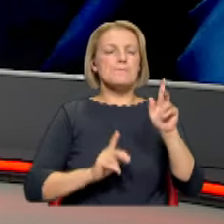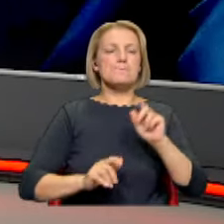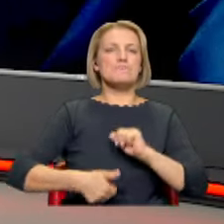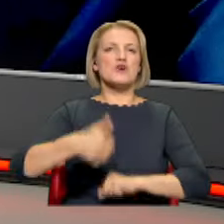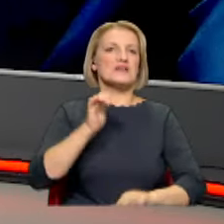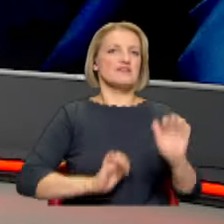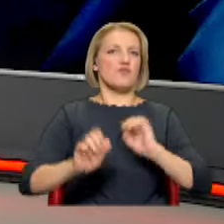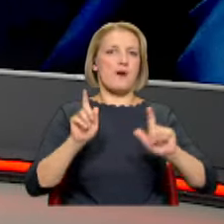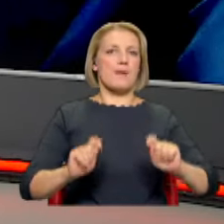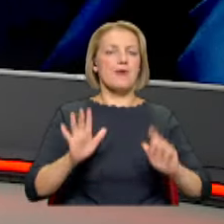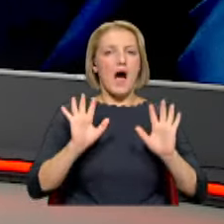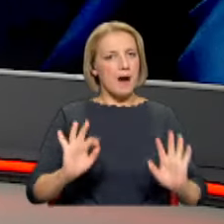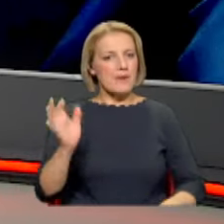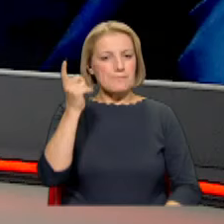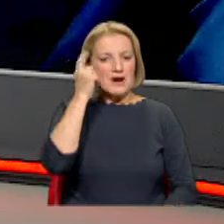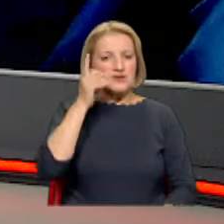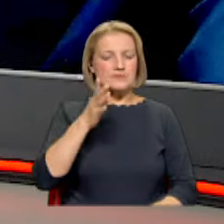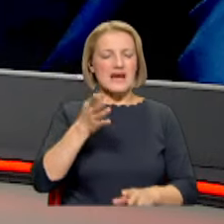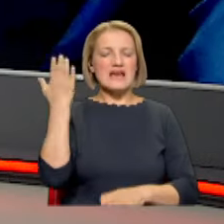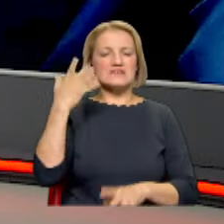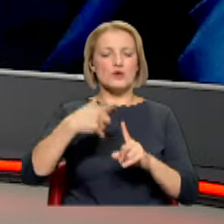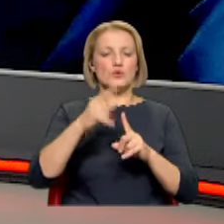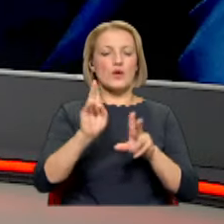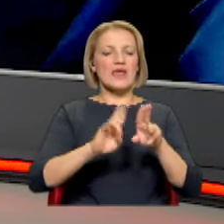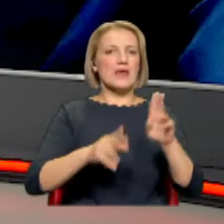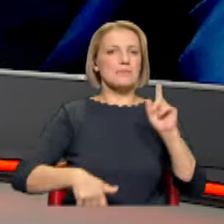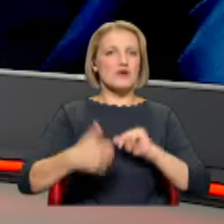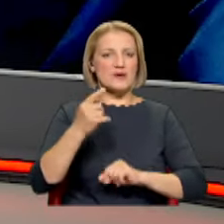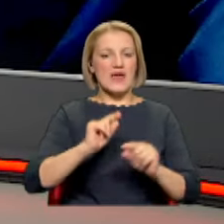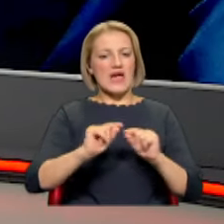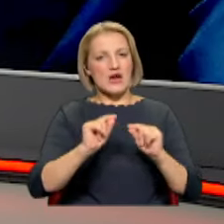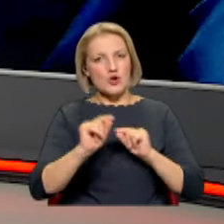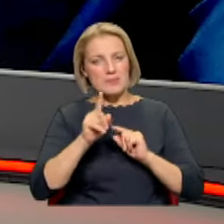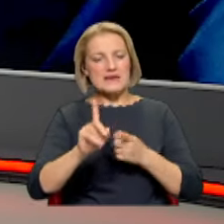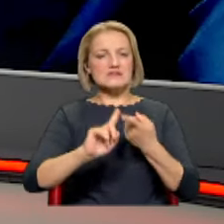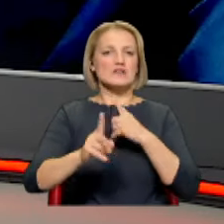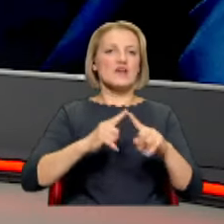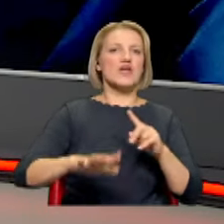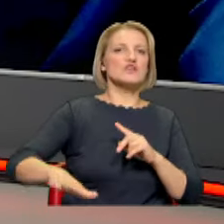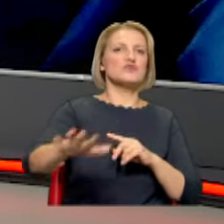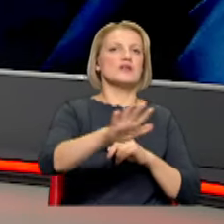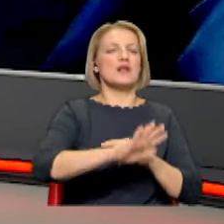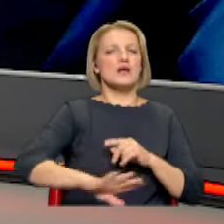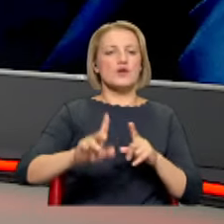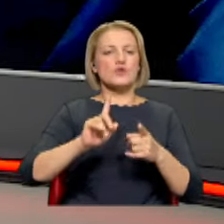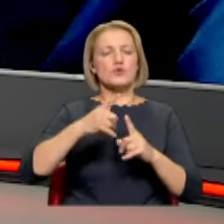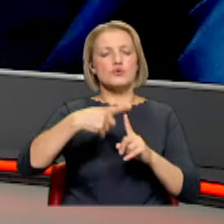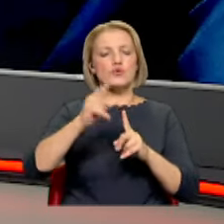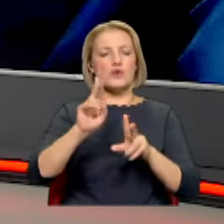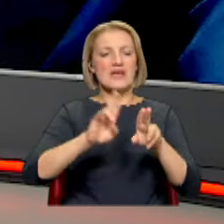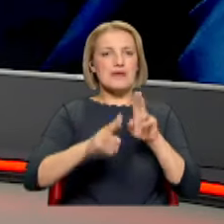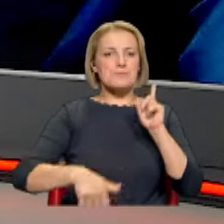savunmaya geçti. Ama başta eski TÜİK Başkanı olmak üzere ekonomist, siyasetçiler, TÜİK Başkanı